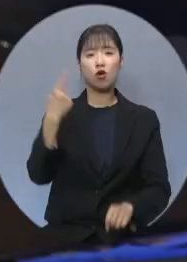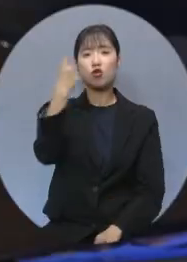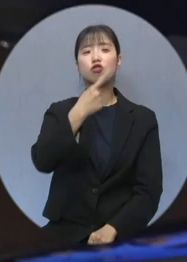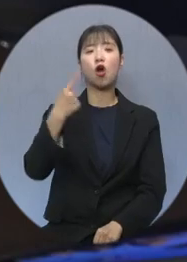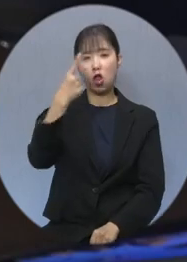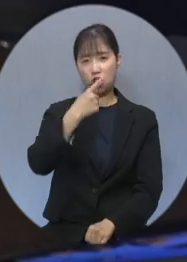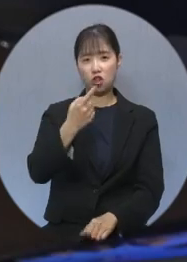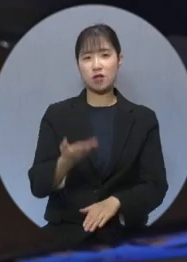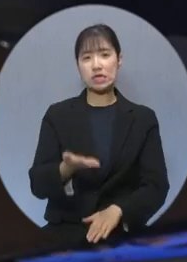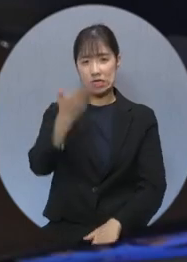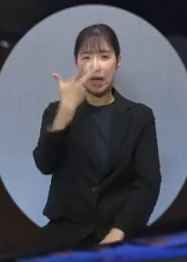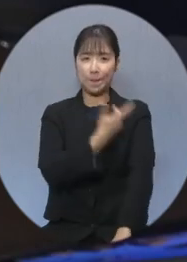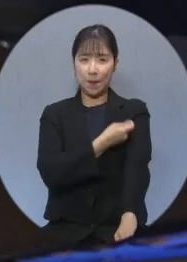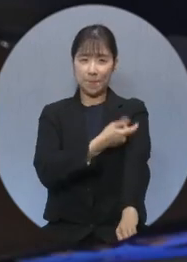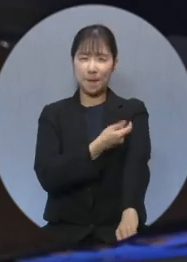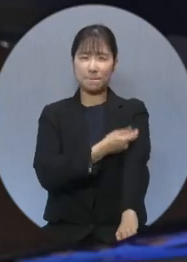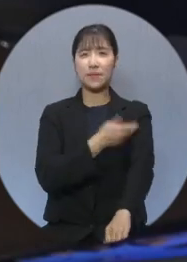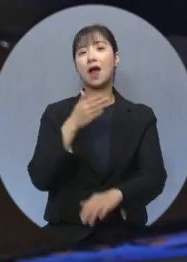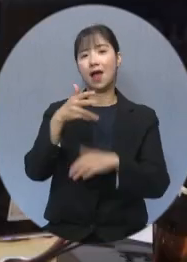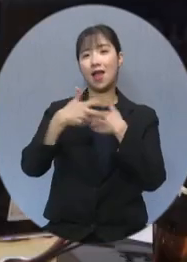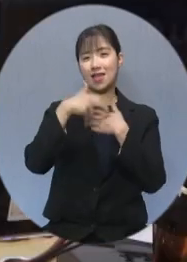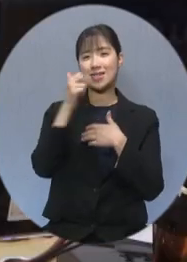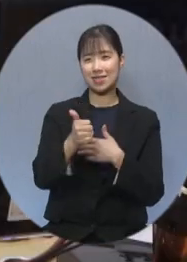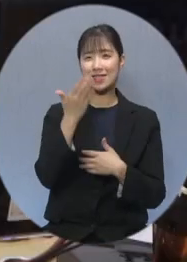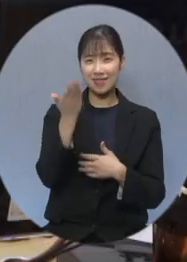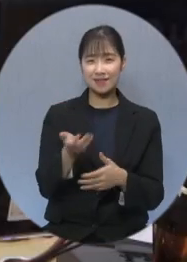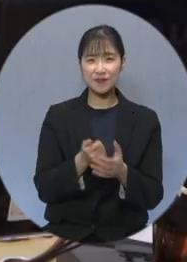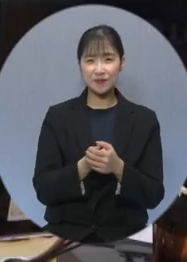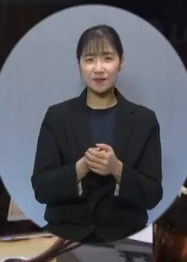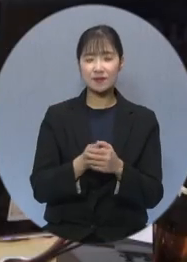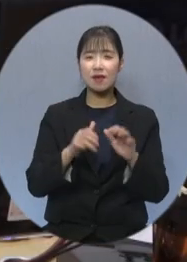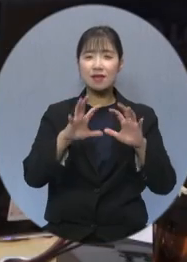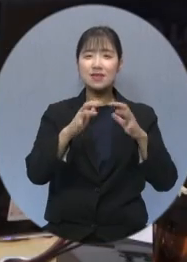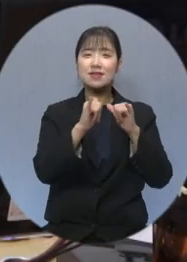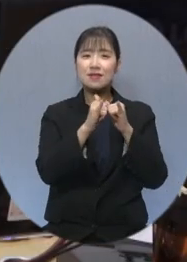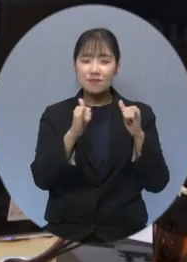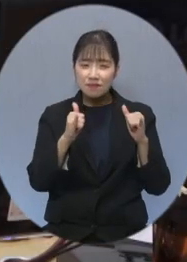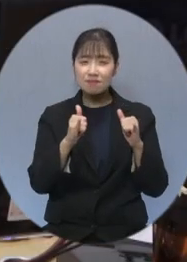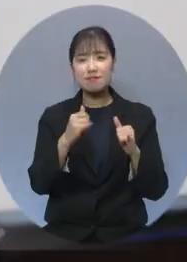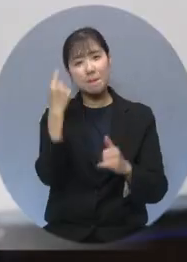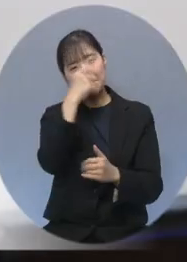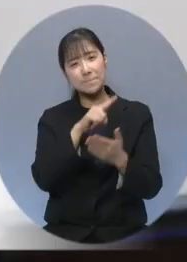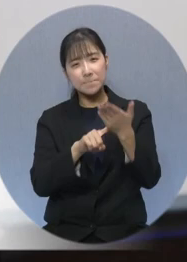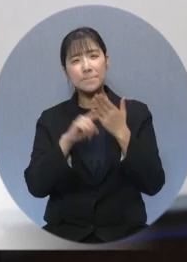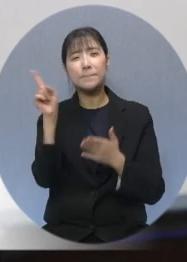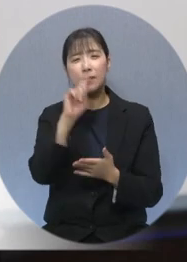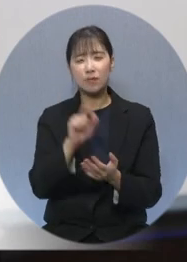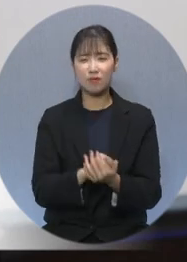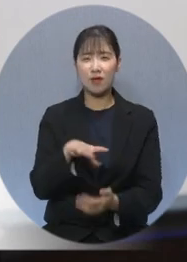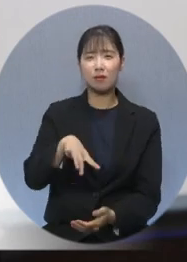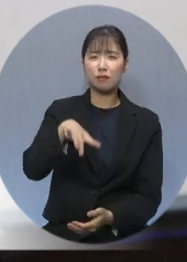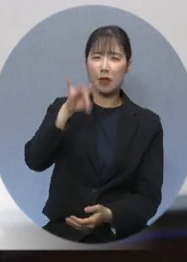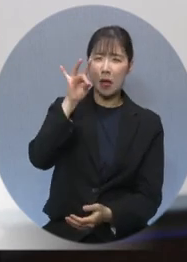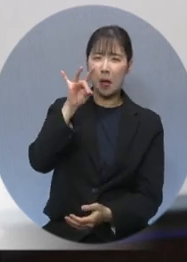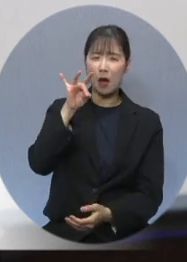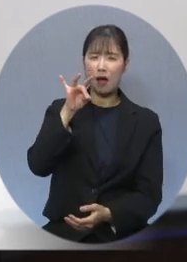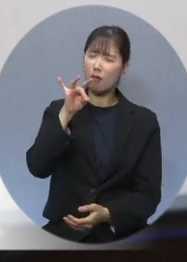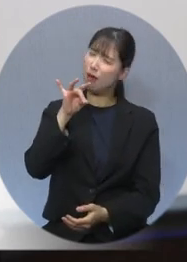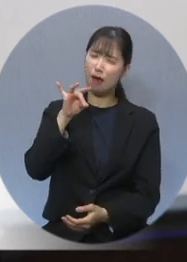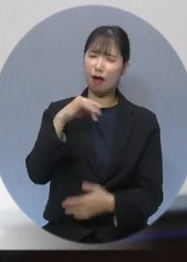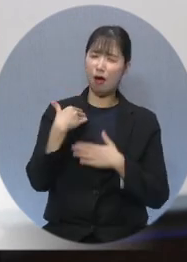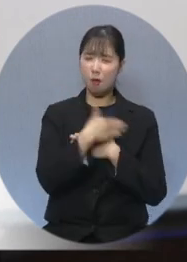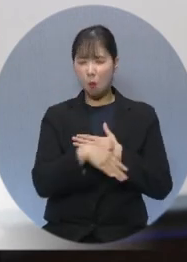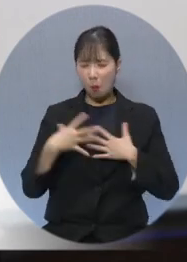가까운 백신 접종을 시행한 장명환 전문의는 시민들의 반응을 이렇게 전합니다. 처음에는 그 이상